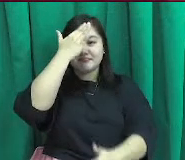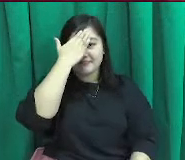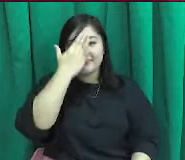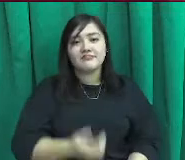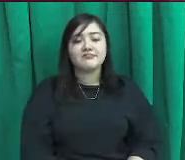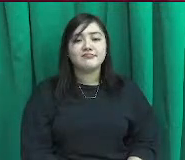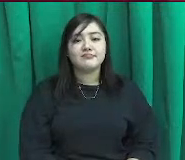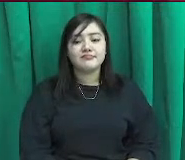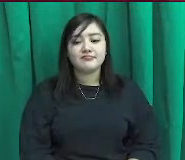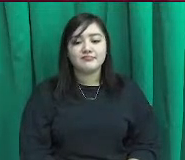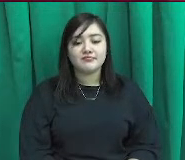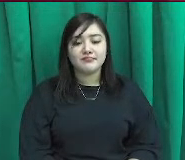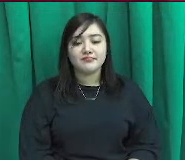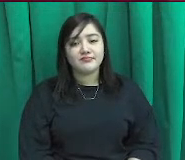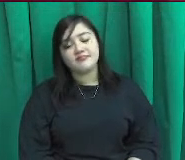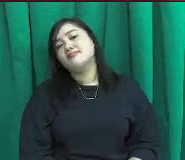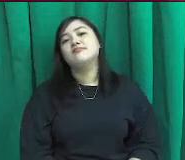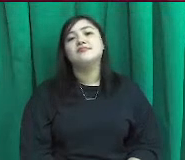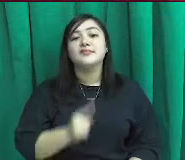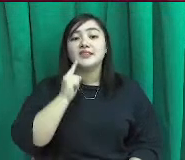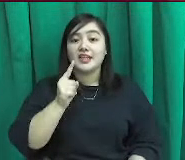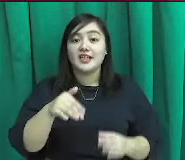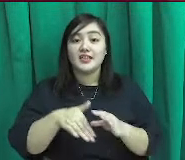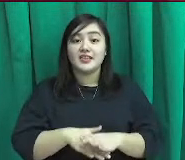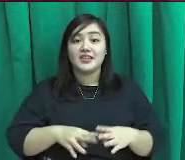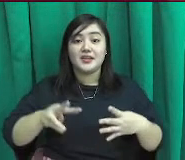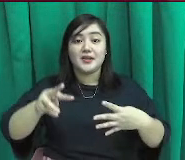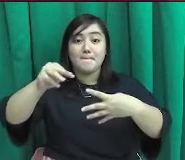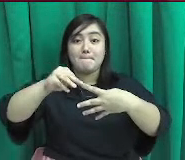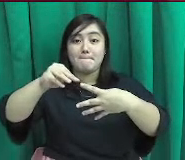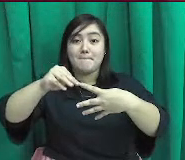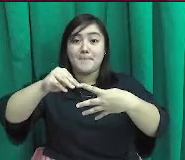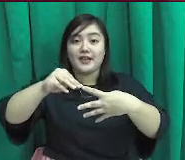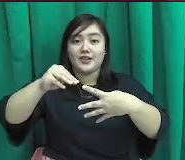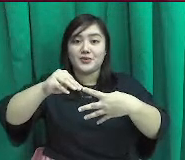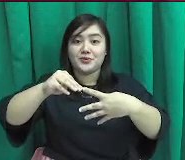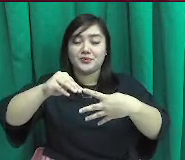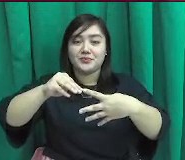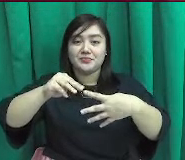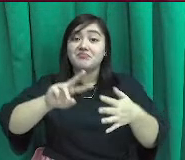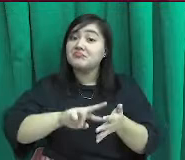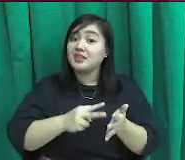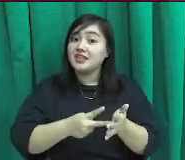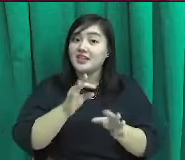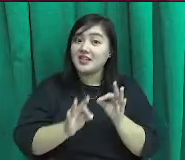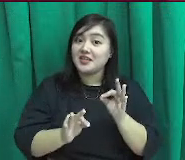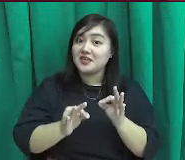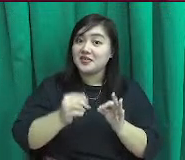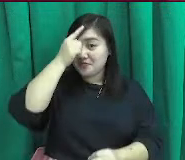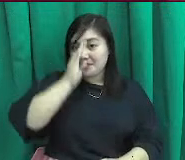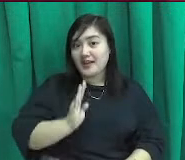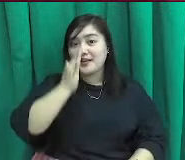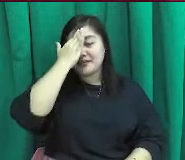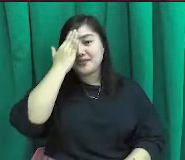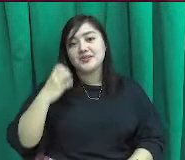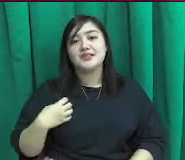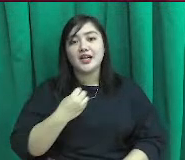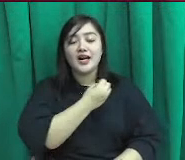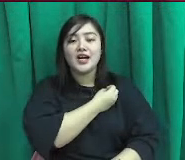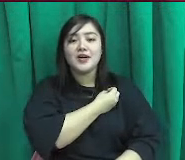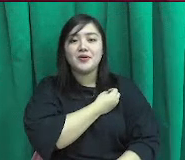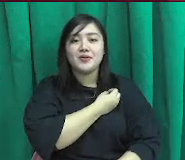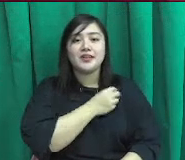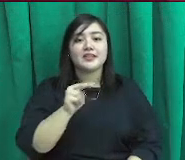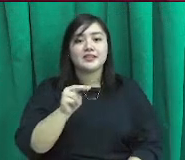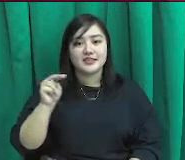see, sinabi niyan sa book of Matthew. Therefore, kung alam na ng Diyos yung pangangailangan natin, eh bakit pangungunahan mo siya sa alam niyang pangangailangan natin? Amen.